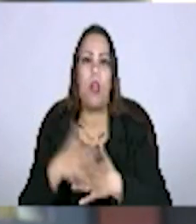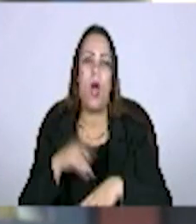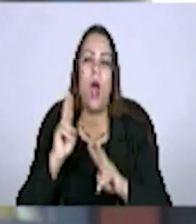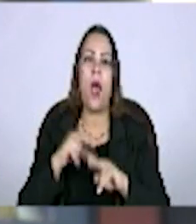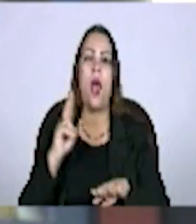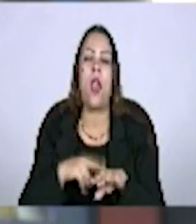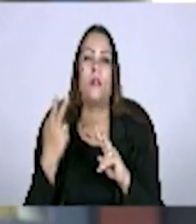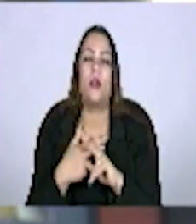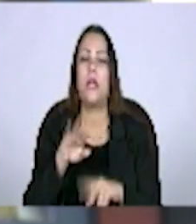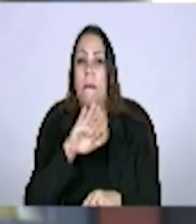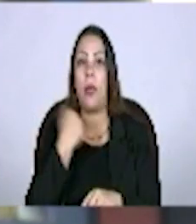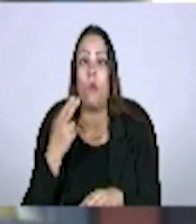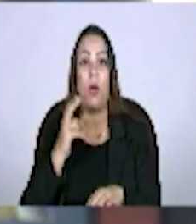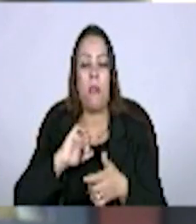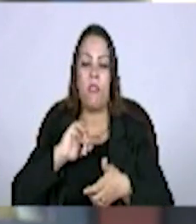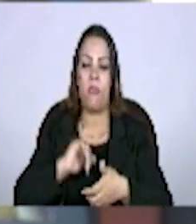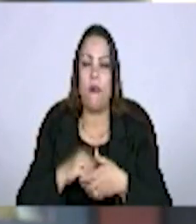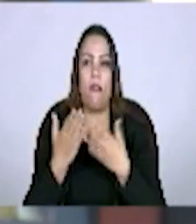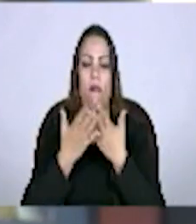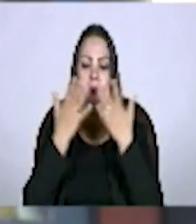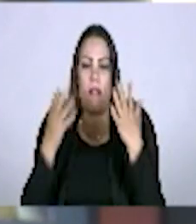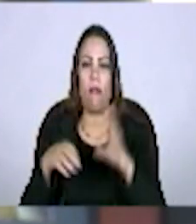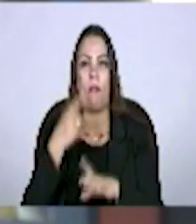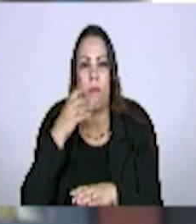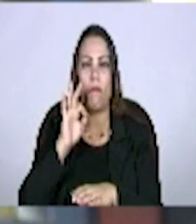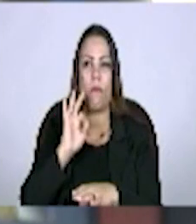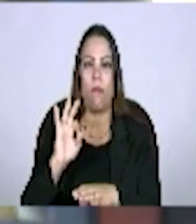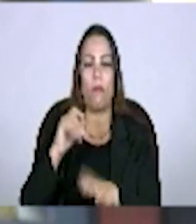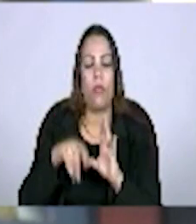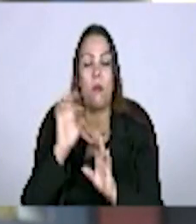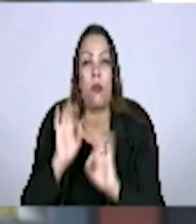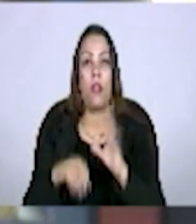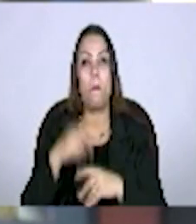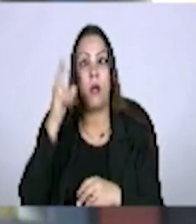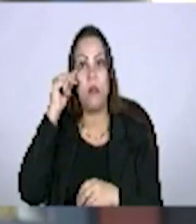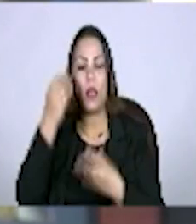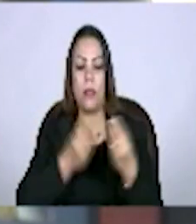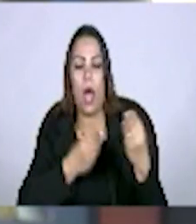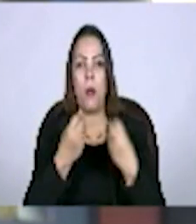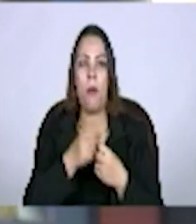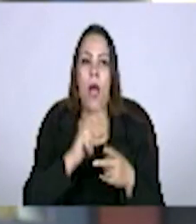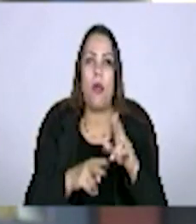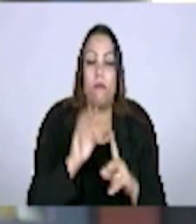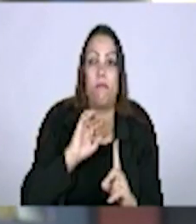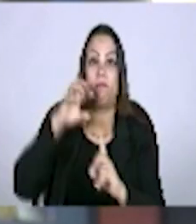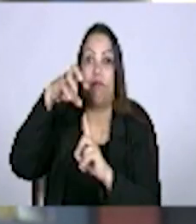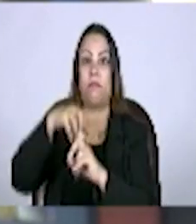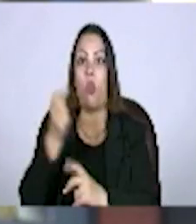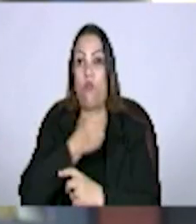القتلى وهناك توعد شديد جدا وهناك مخاوف من اسرائيل وهناك ترتيبات من اسرائيل للتعامل مع اي هجمات